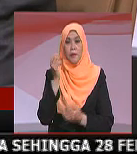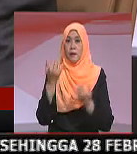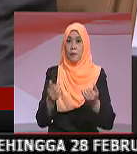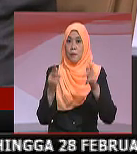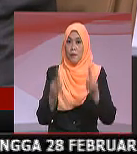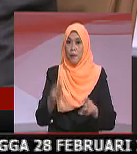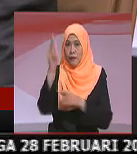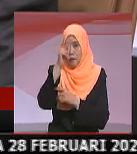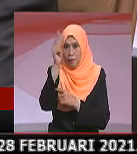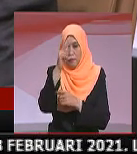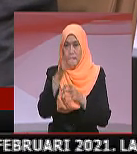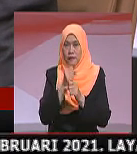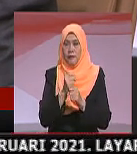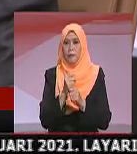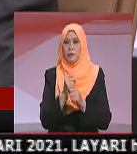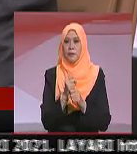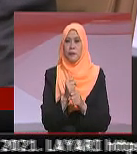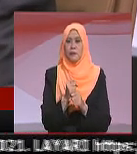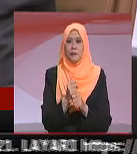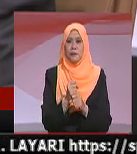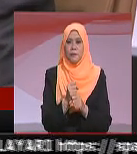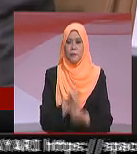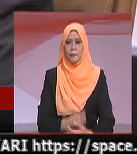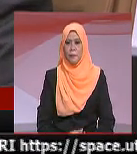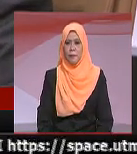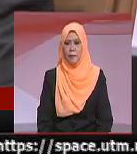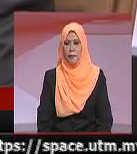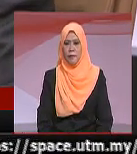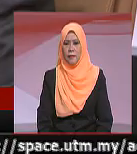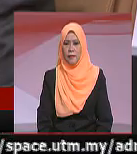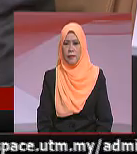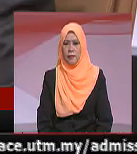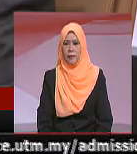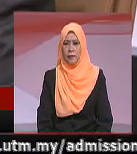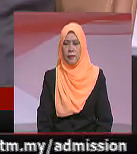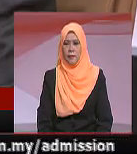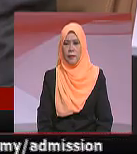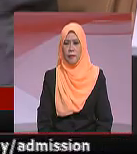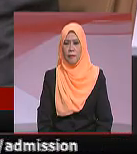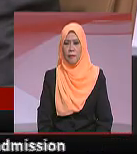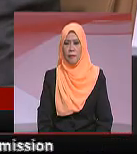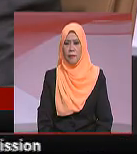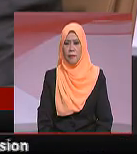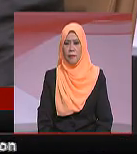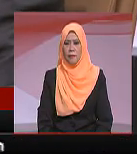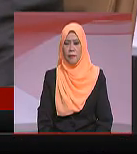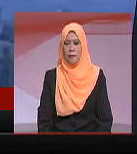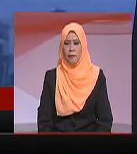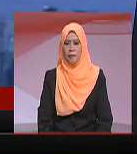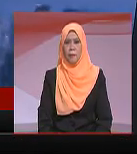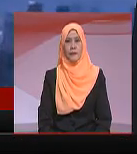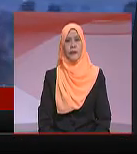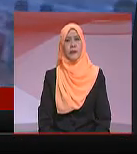kerajaan juga akan mendapat kelebihan 60 juta ringgit daripada kaedah pertukaran tanah yang diperlukan.